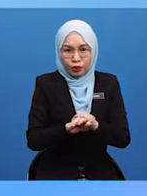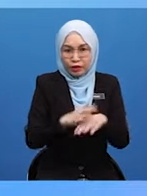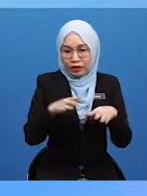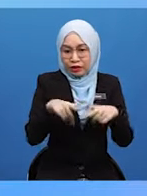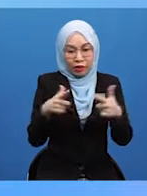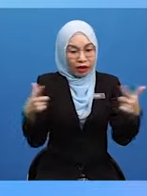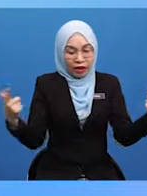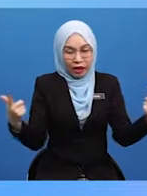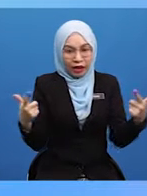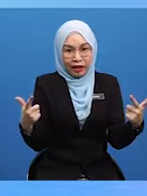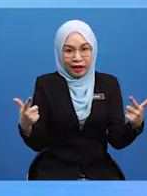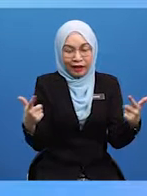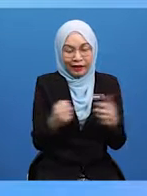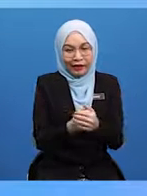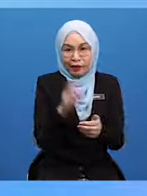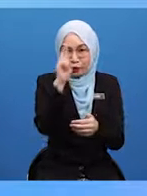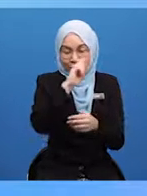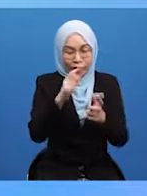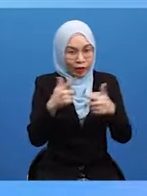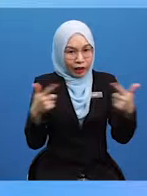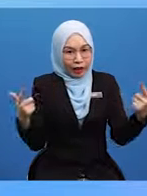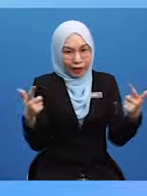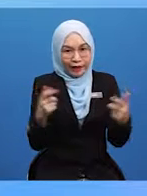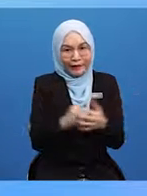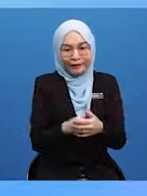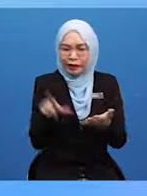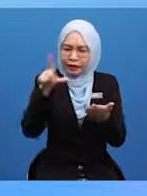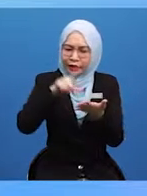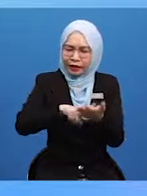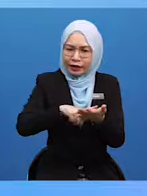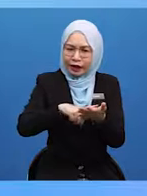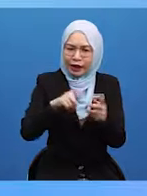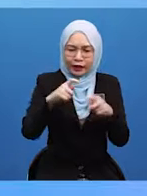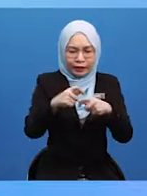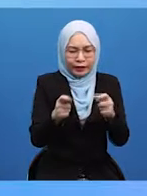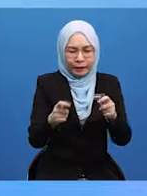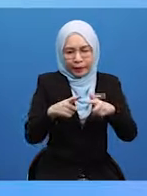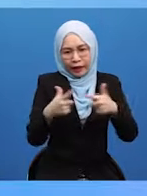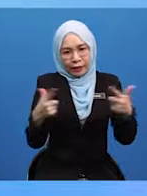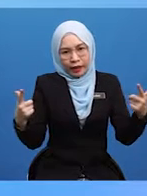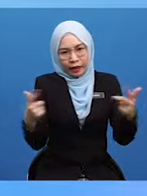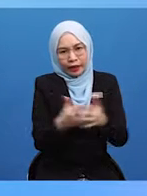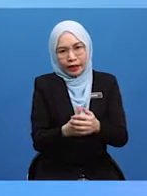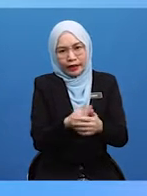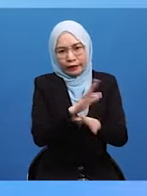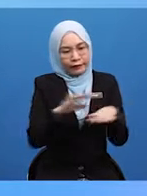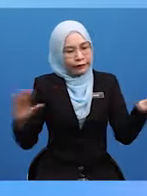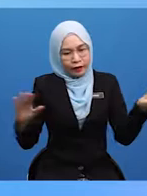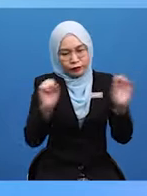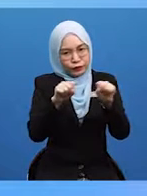ini dapat dilihat di kawasan kampung, sawah padi, kebun kecil getah dan